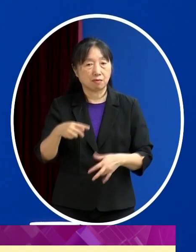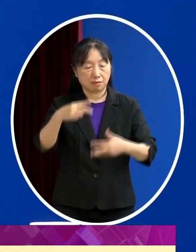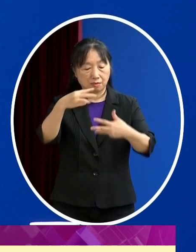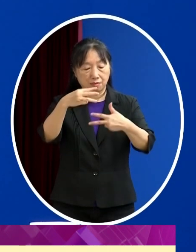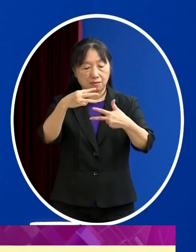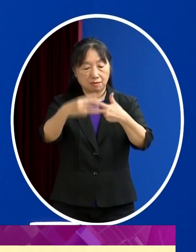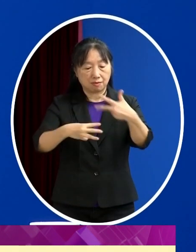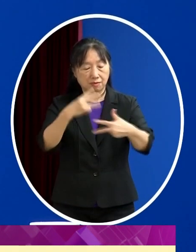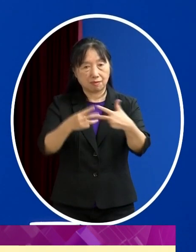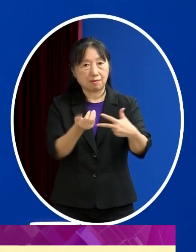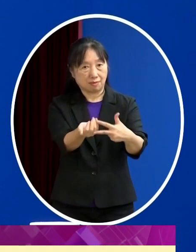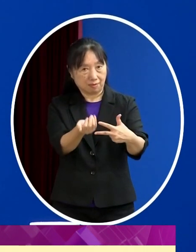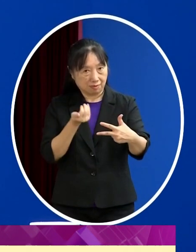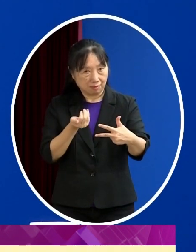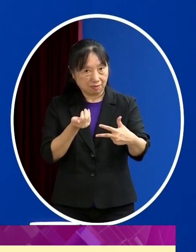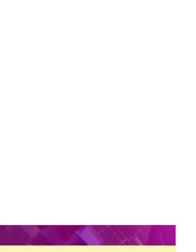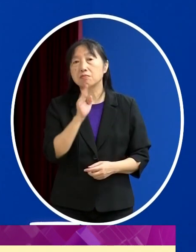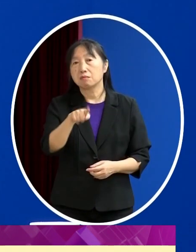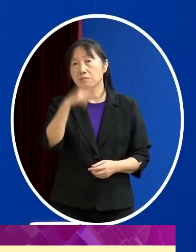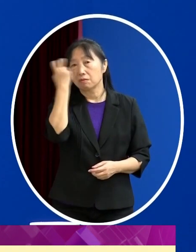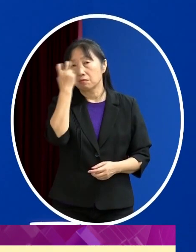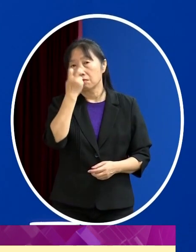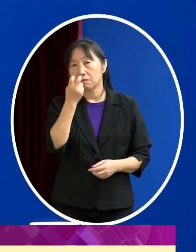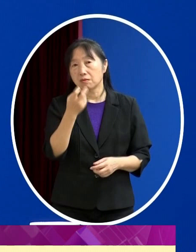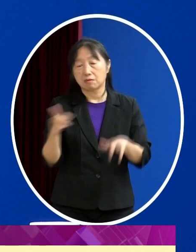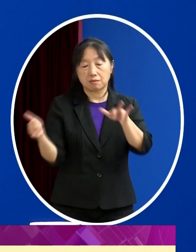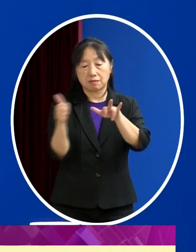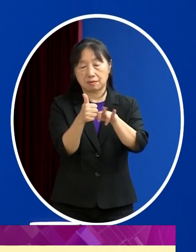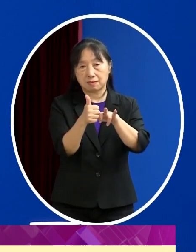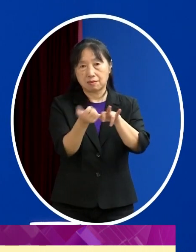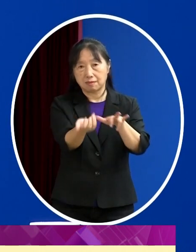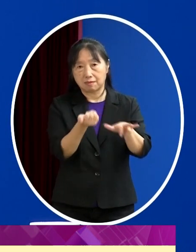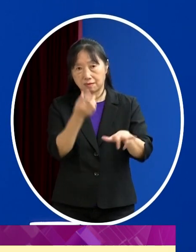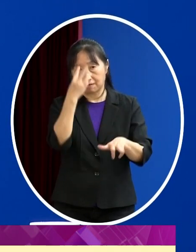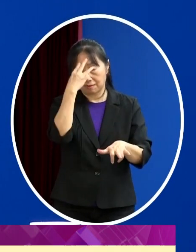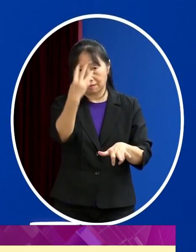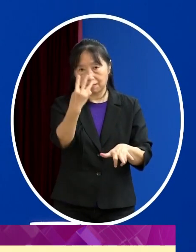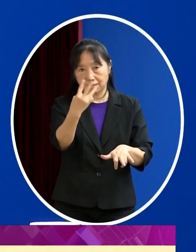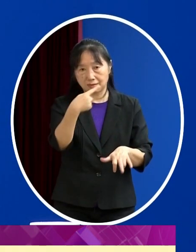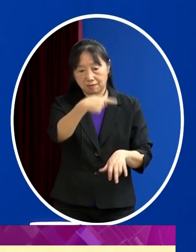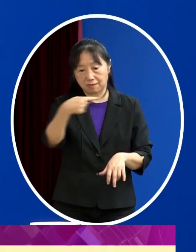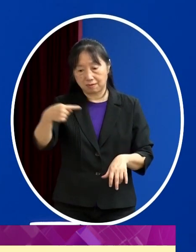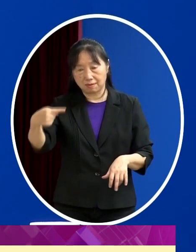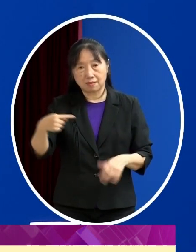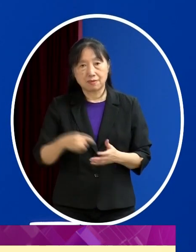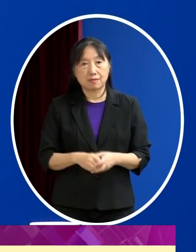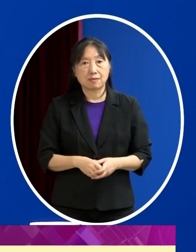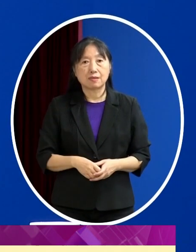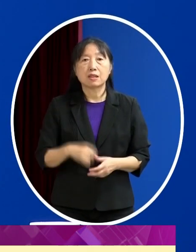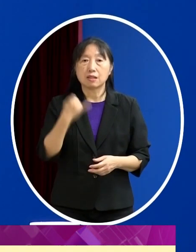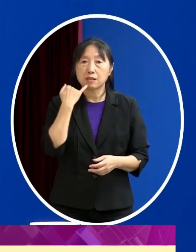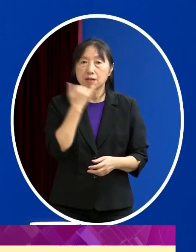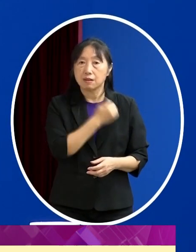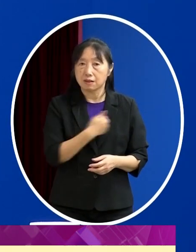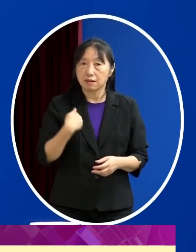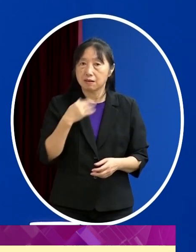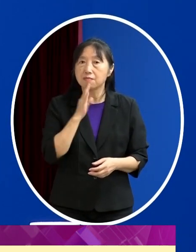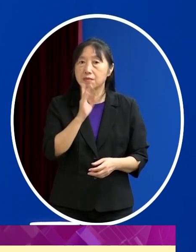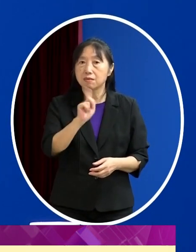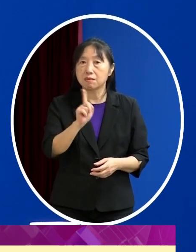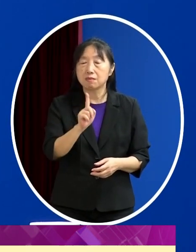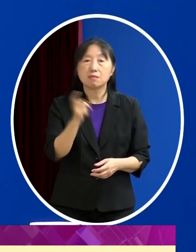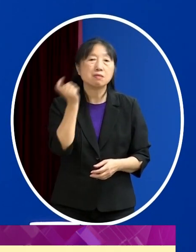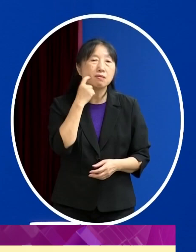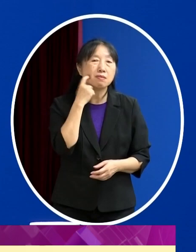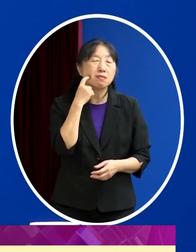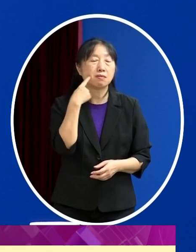以前就已经有感染了，3天前的检疫阴性报告，是比较可能是伪阴